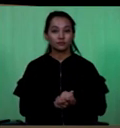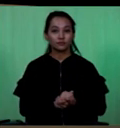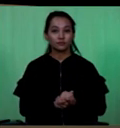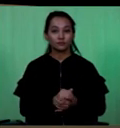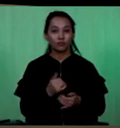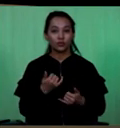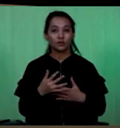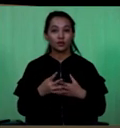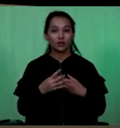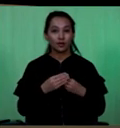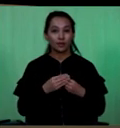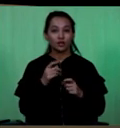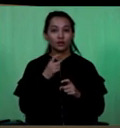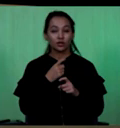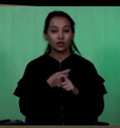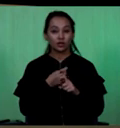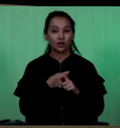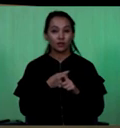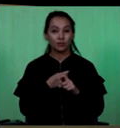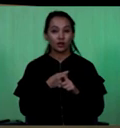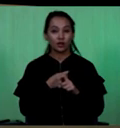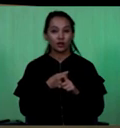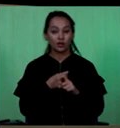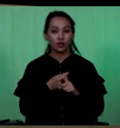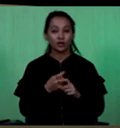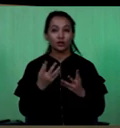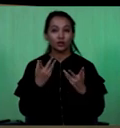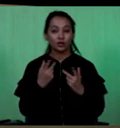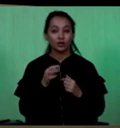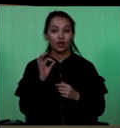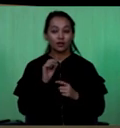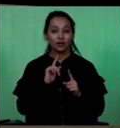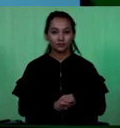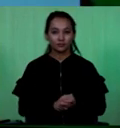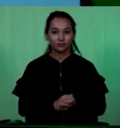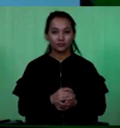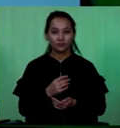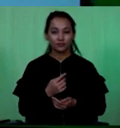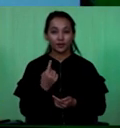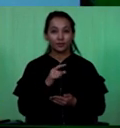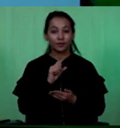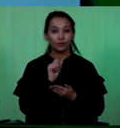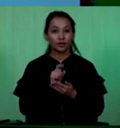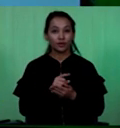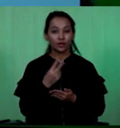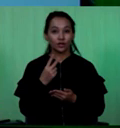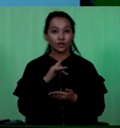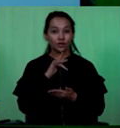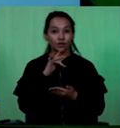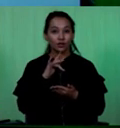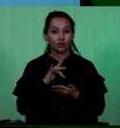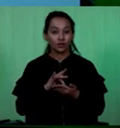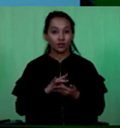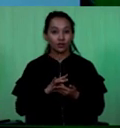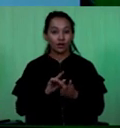Bugun biz sizlar bilan tenglamaga olib keladigan masalalar haqida suhbatlashamiz. Birinchi masala: ikki